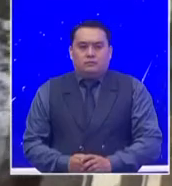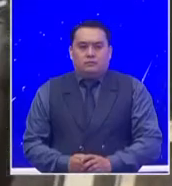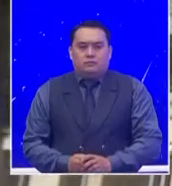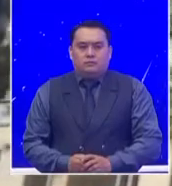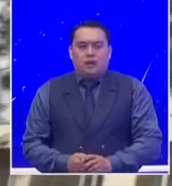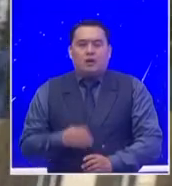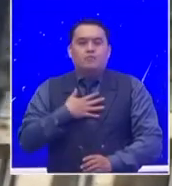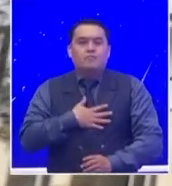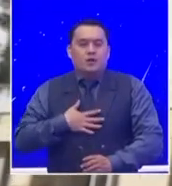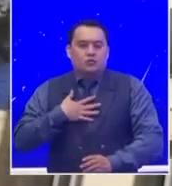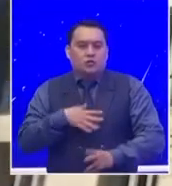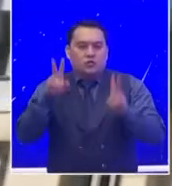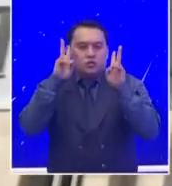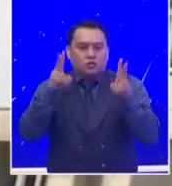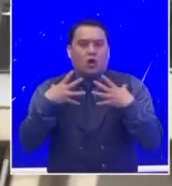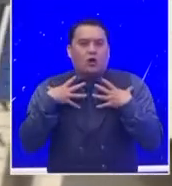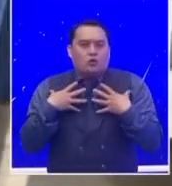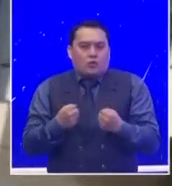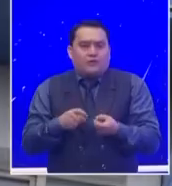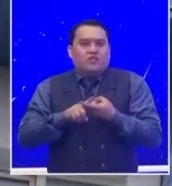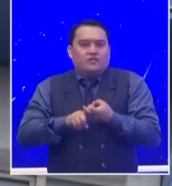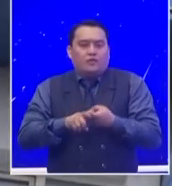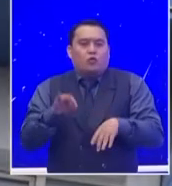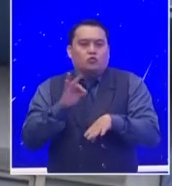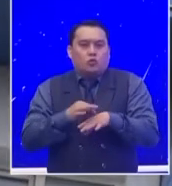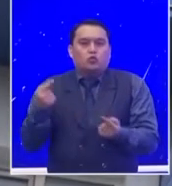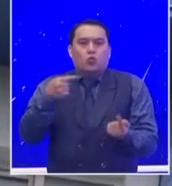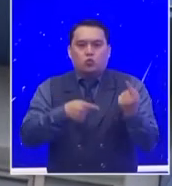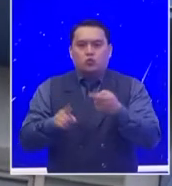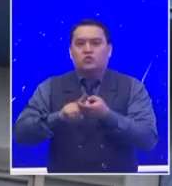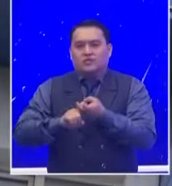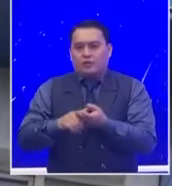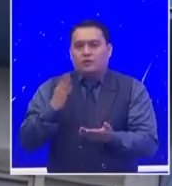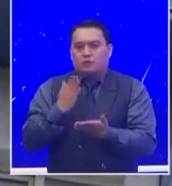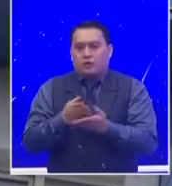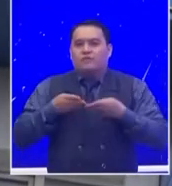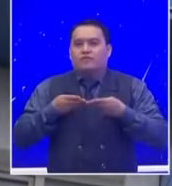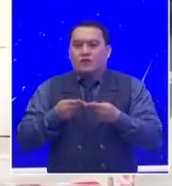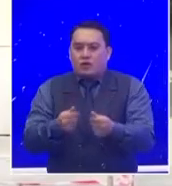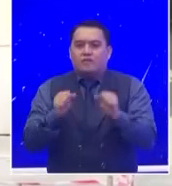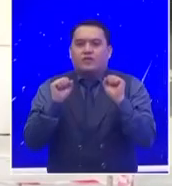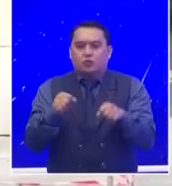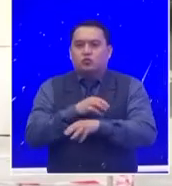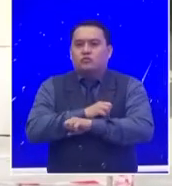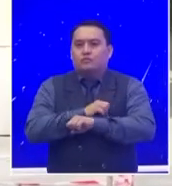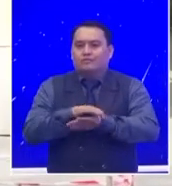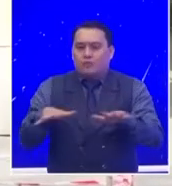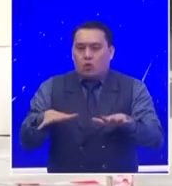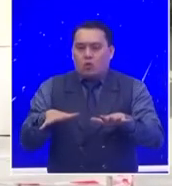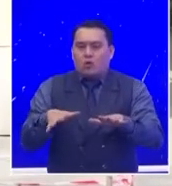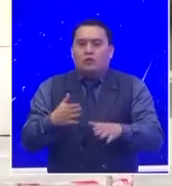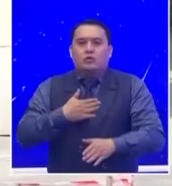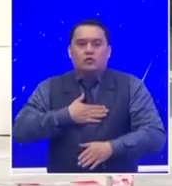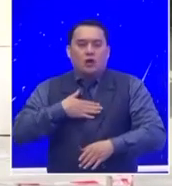Многие беспокоятся, что, не зная, здоров человек или заражен, люди вступают друг с другом в контакт, что может повлечь дальнейшее распространение. Однако, как выяснила